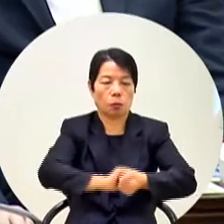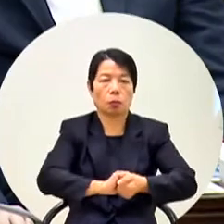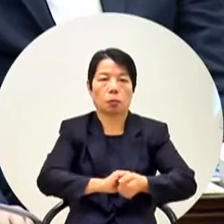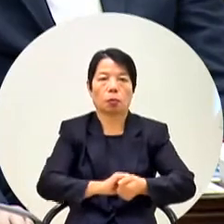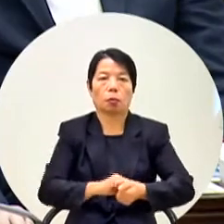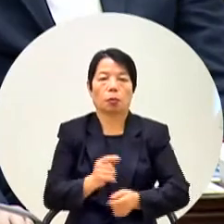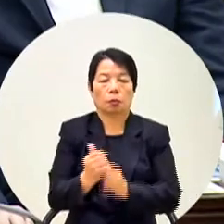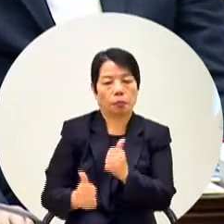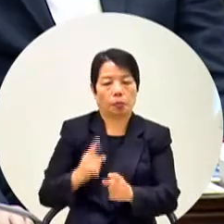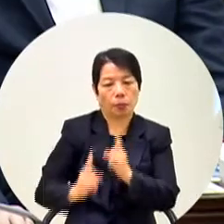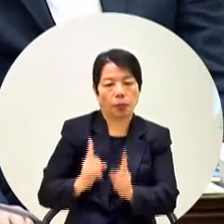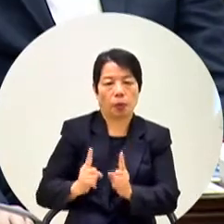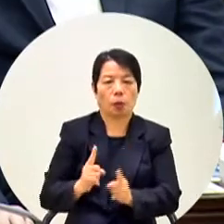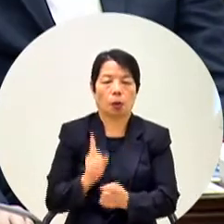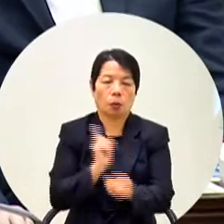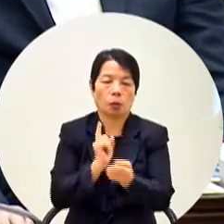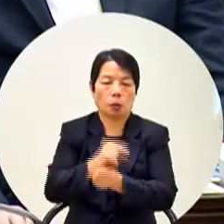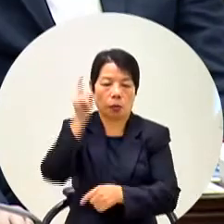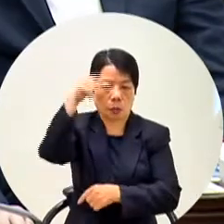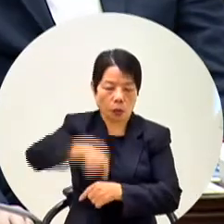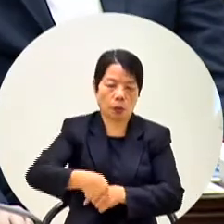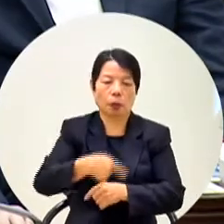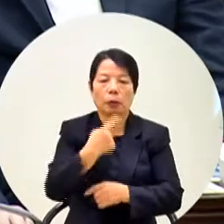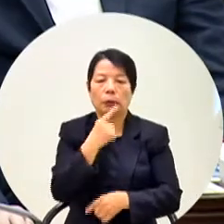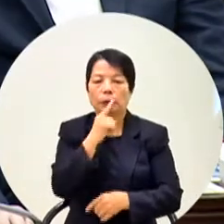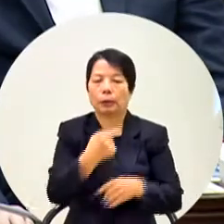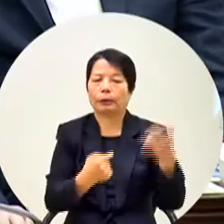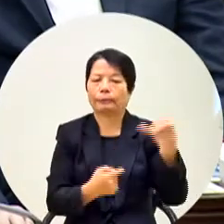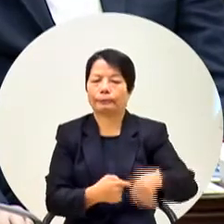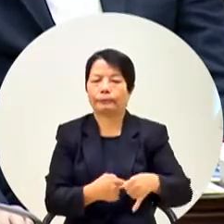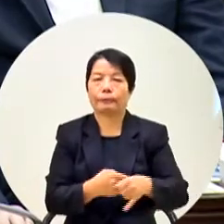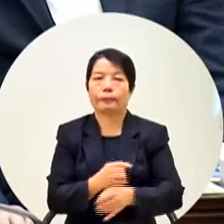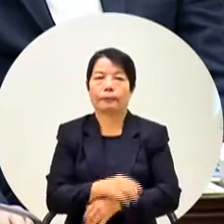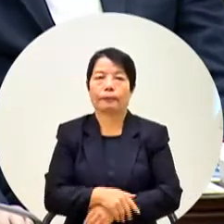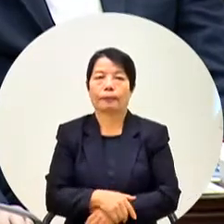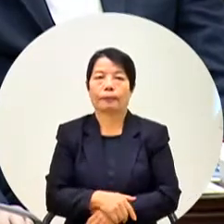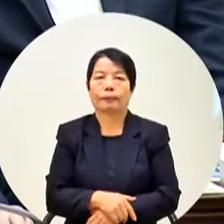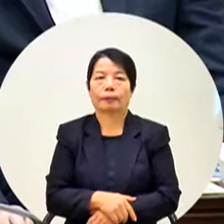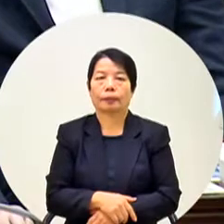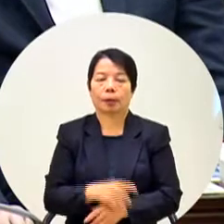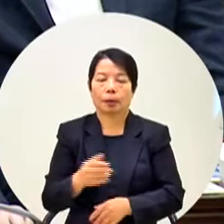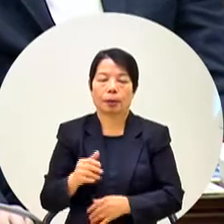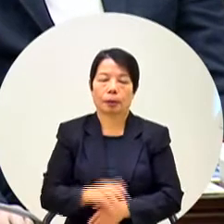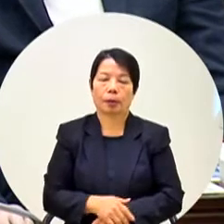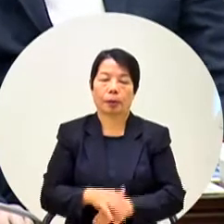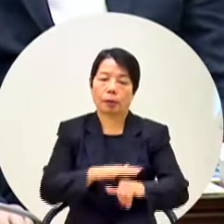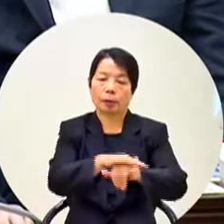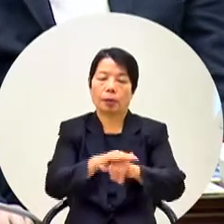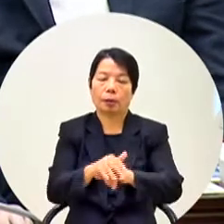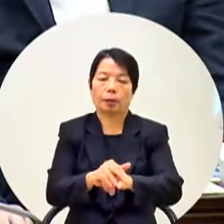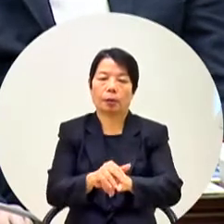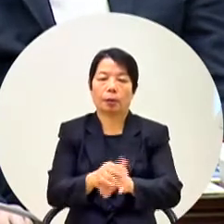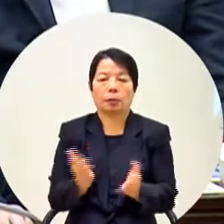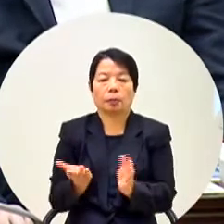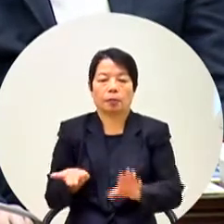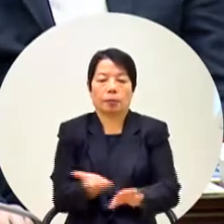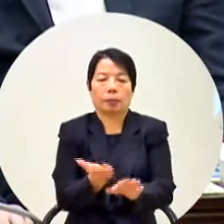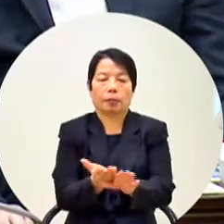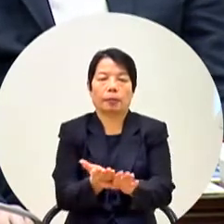真正比传统市场还较不如了。哦，过来情人码头，哦，咱讲实